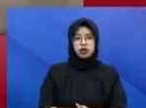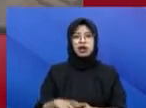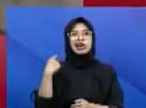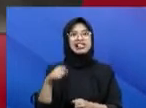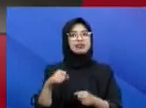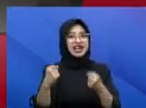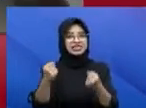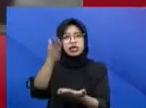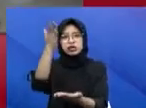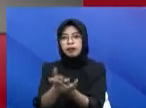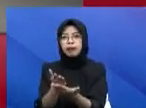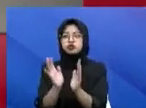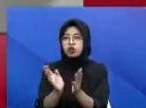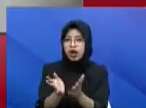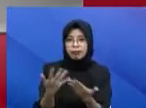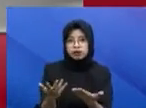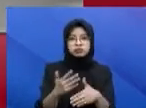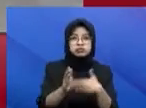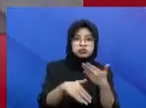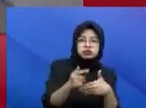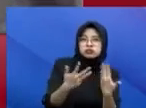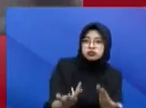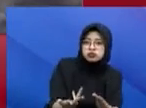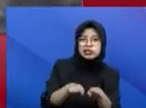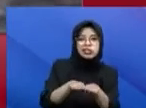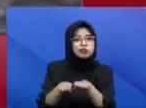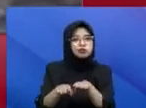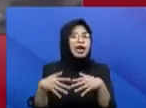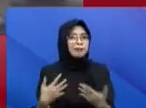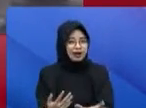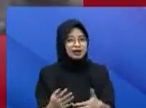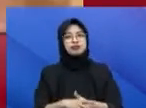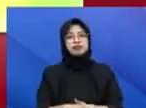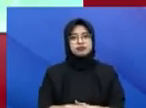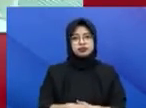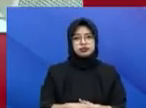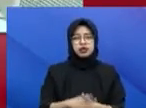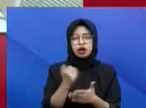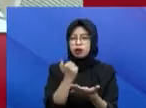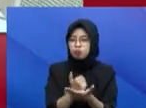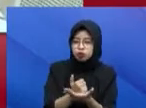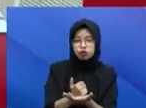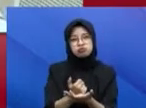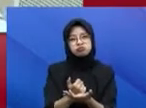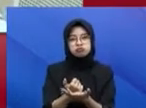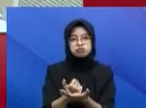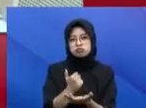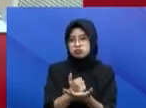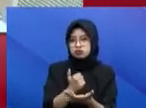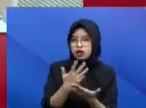sudah menetapkan produk-produk apa saja yang boleh, ya. Jadi saya betul-betul memandang ini satu terobosan dari